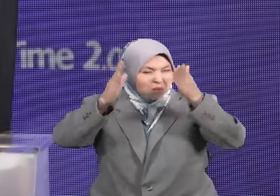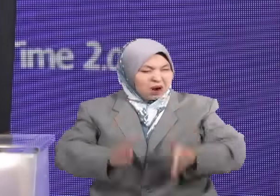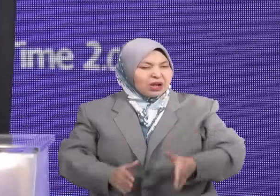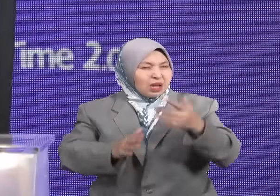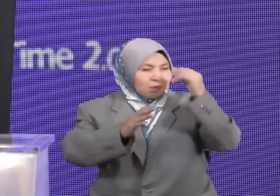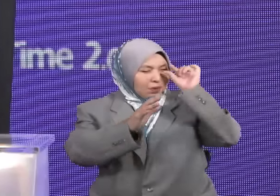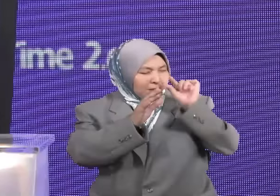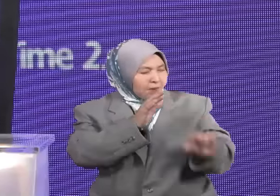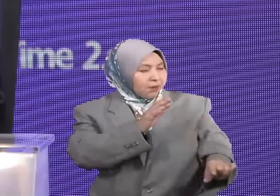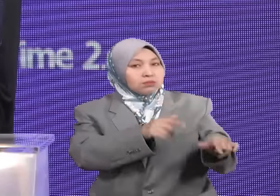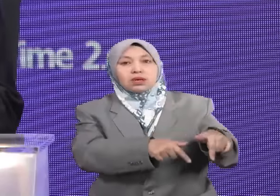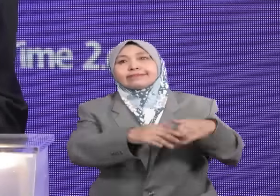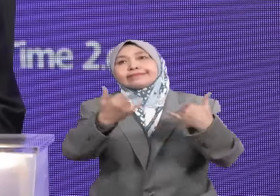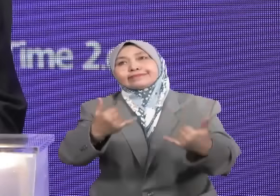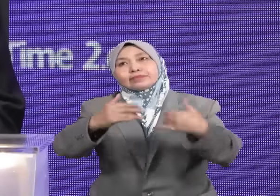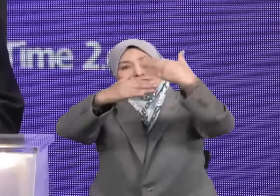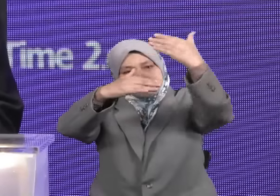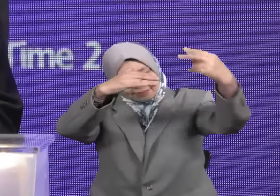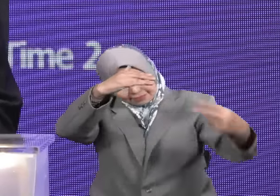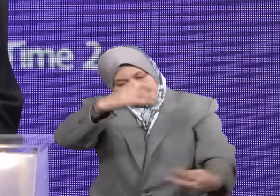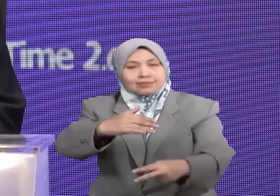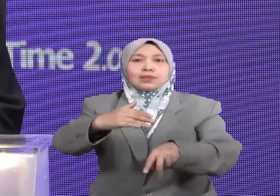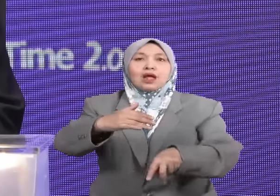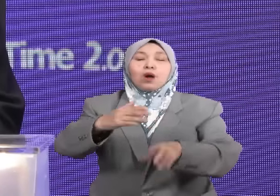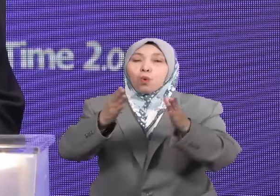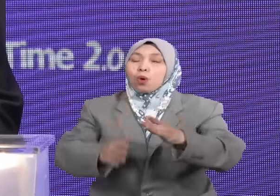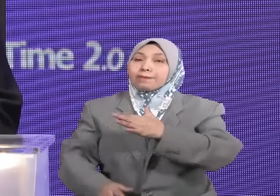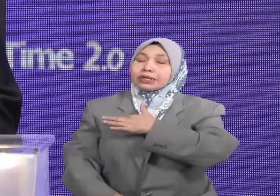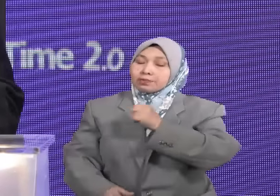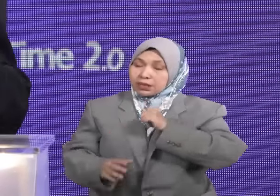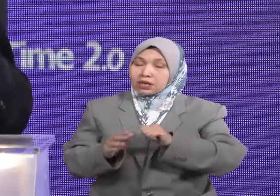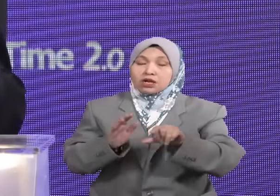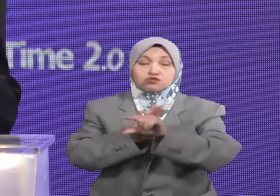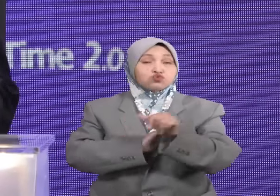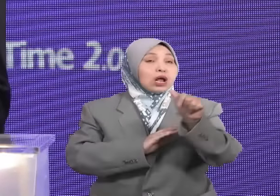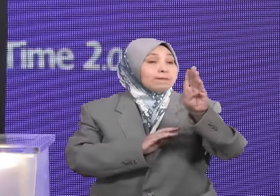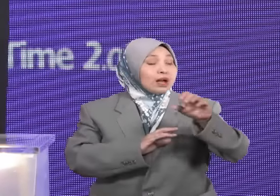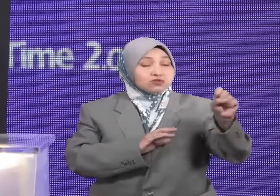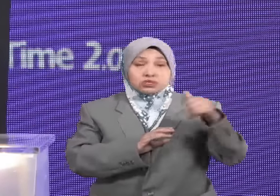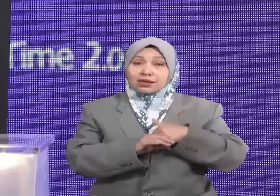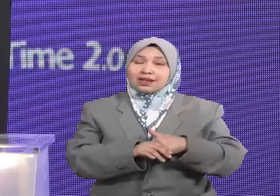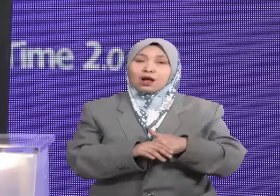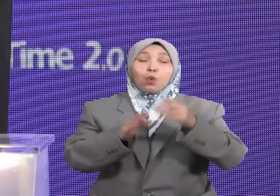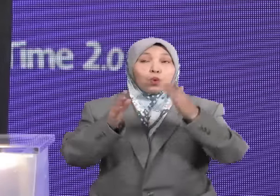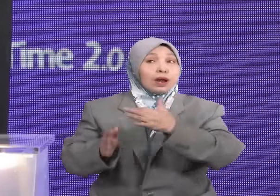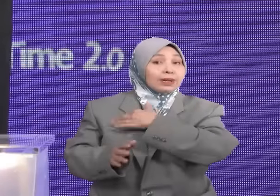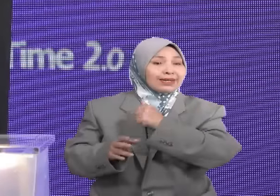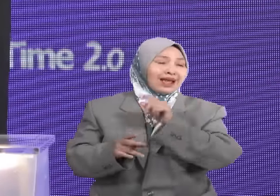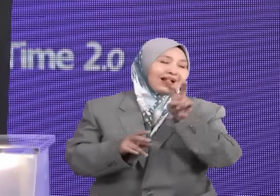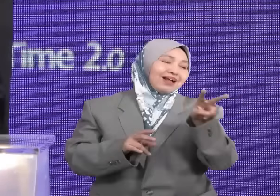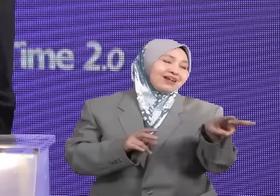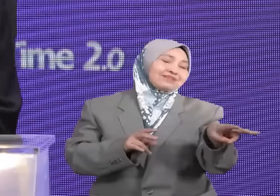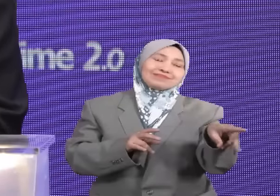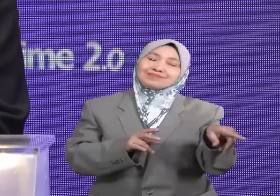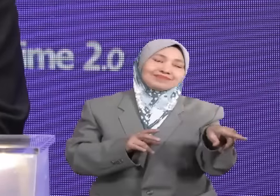di bawah. Maka pada waktu itu orang-orang beriman, ya, kalau kita tengok dalam surah Abasa nanti, orang beriman akan menggelakkan, ya,